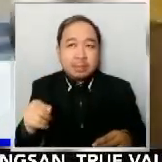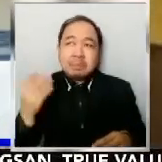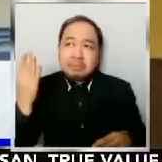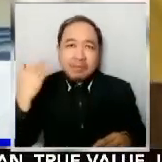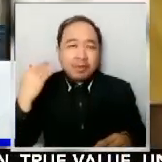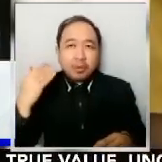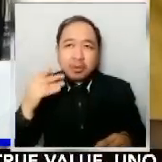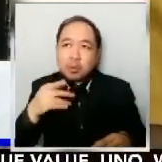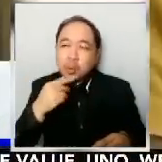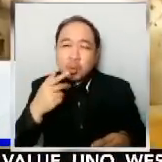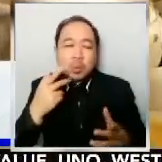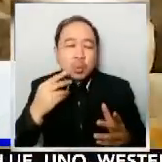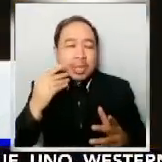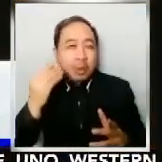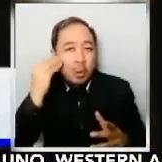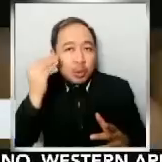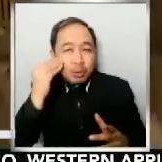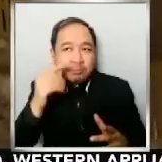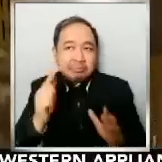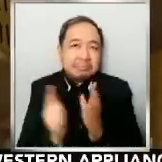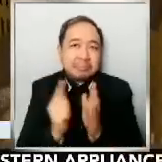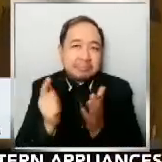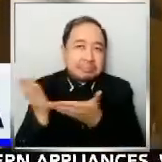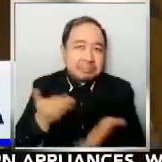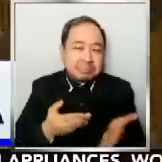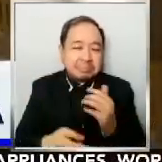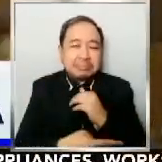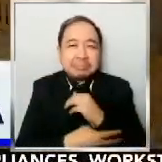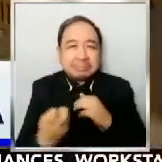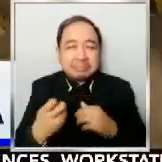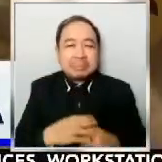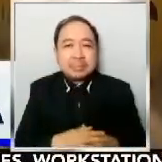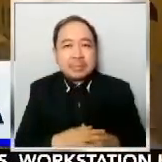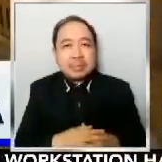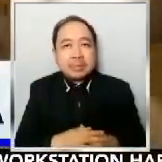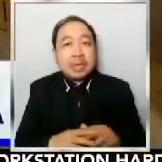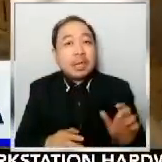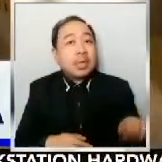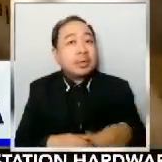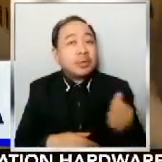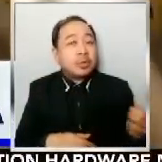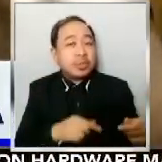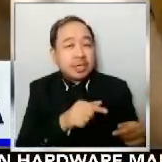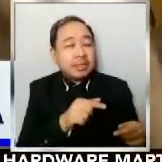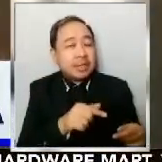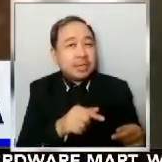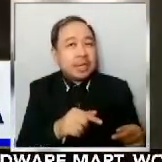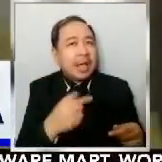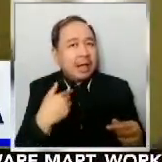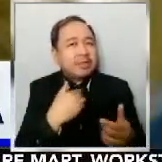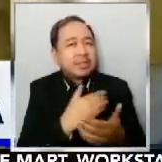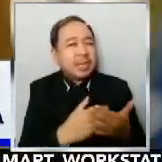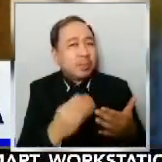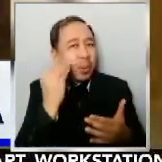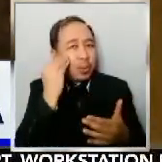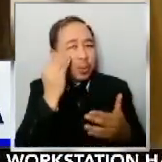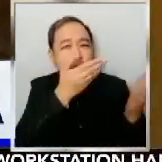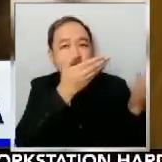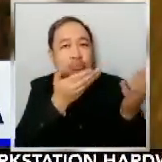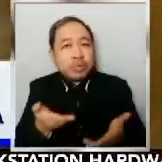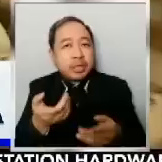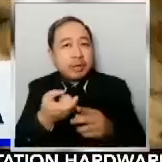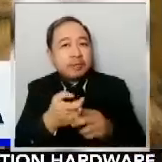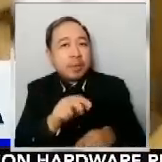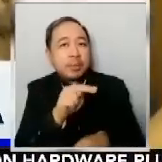onions. Sa kadiwa, sa Department of Agriculture, meron na uling sibuyas na galing daw Nueva Ecija. Wala pa rin makakatapat sa